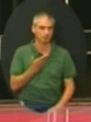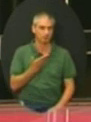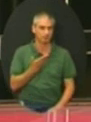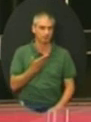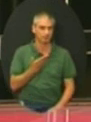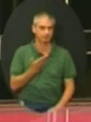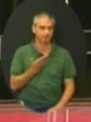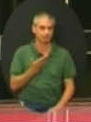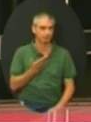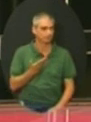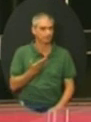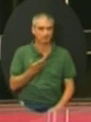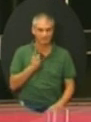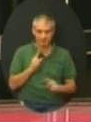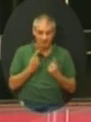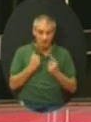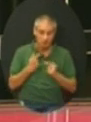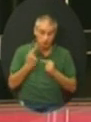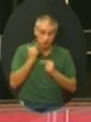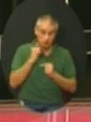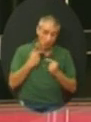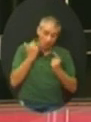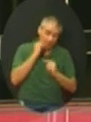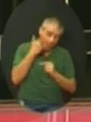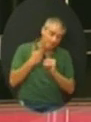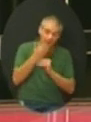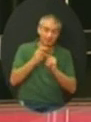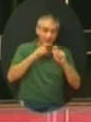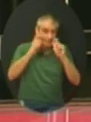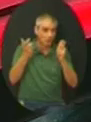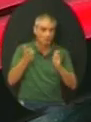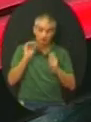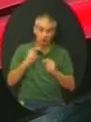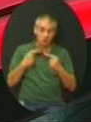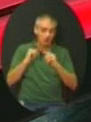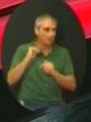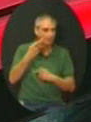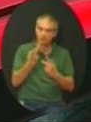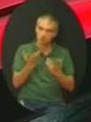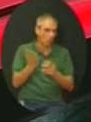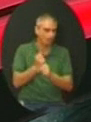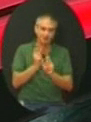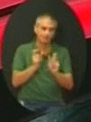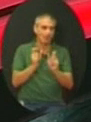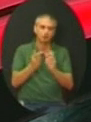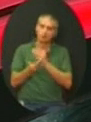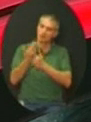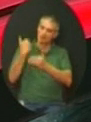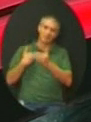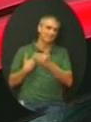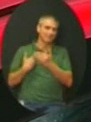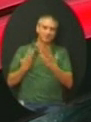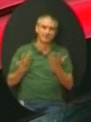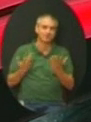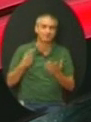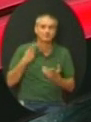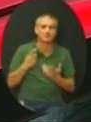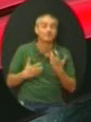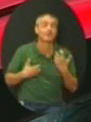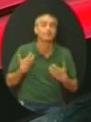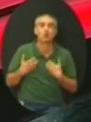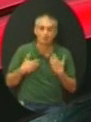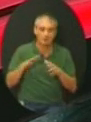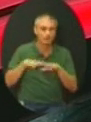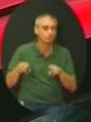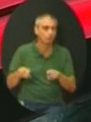מהצפון. אבל זה קרה יום אחרי, המגנומטרים של היום של אחרי לא עוצרים את הפיגוע של היום שלפני, הם מקוממים